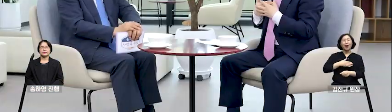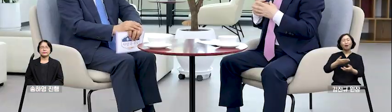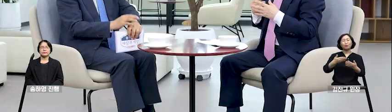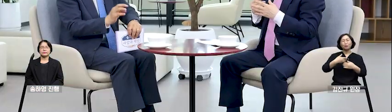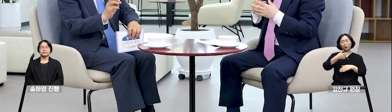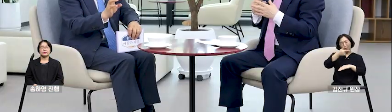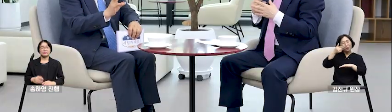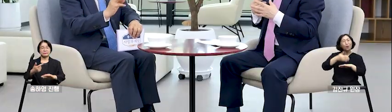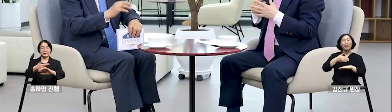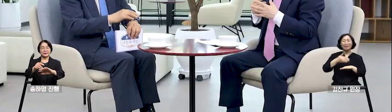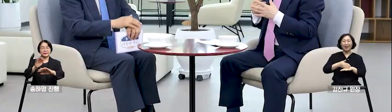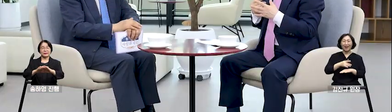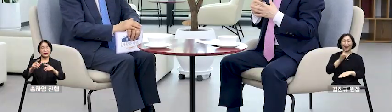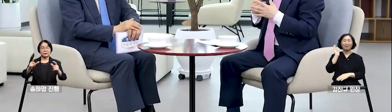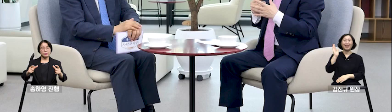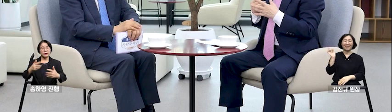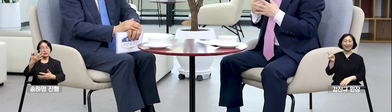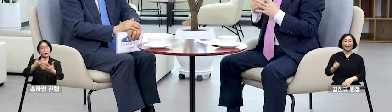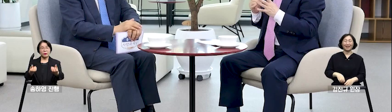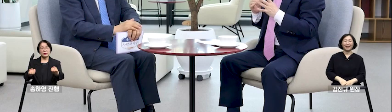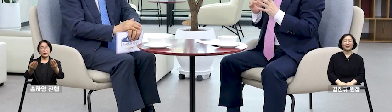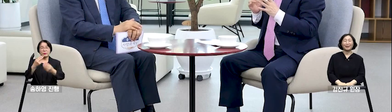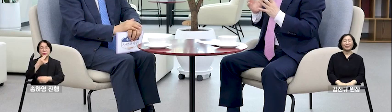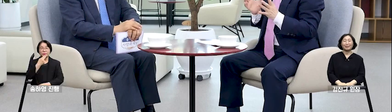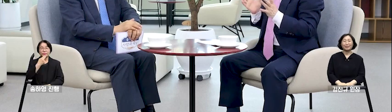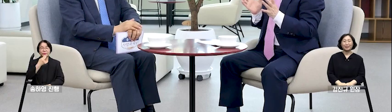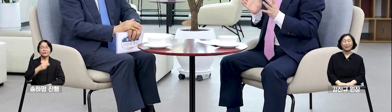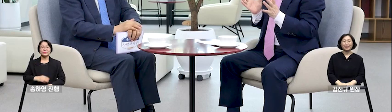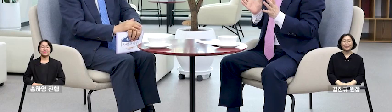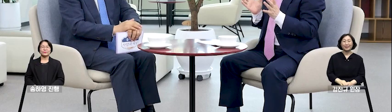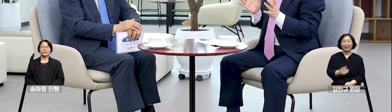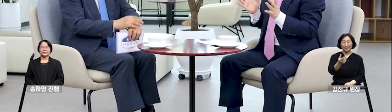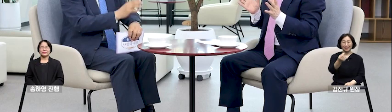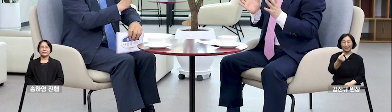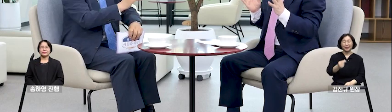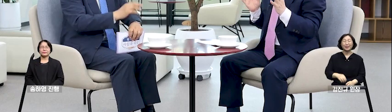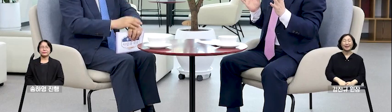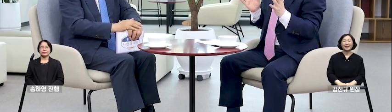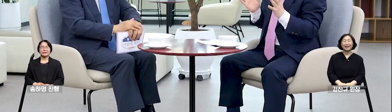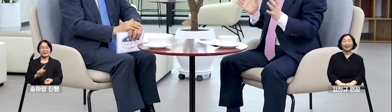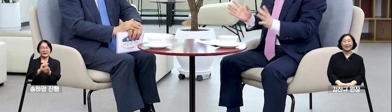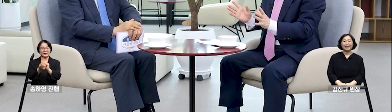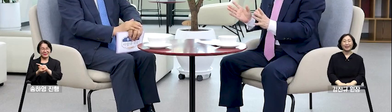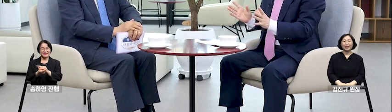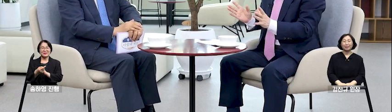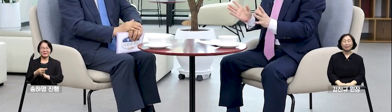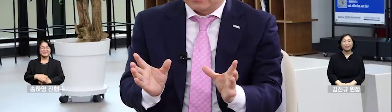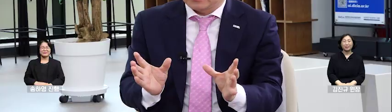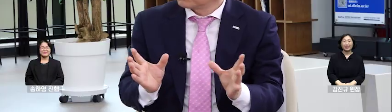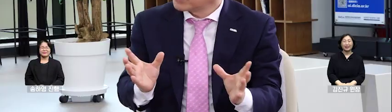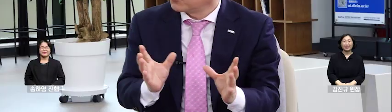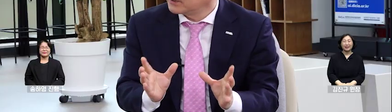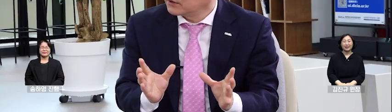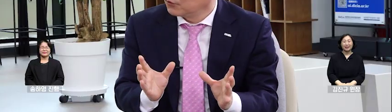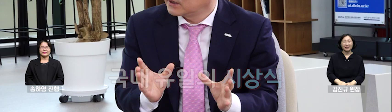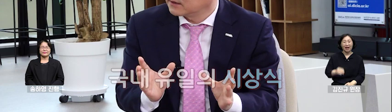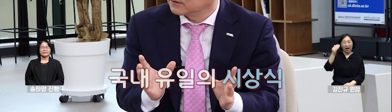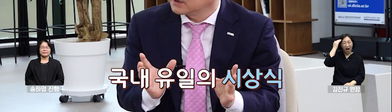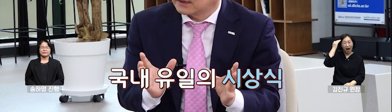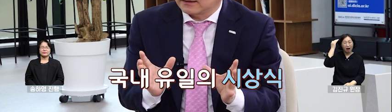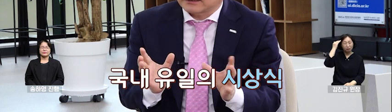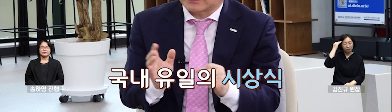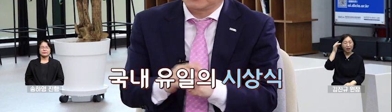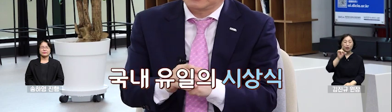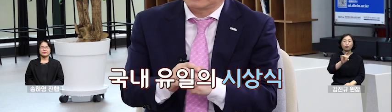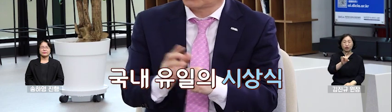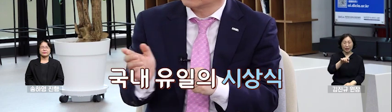하더라구요 표 전에는 뭐 따로 영화제는 없죠 지금 그쵸 큰 영화 대신에 크게 네 그래서 이 국내 유일의 유일한